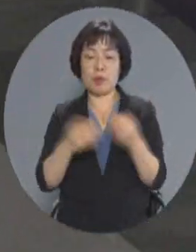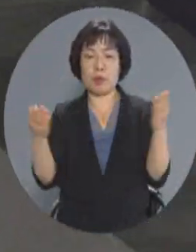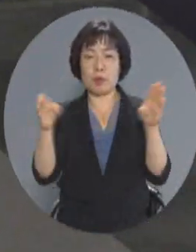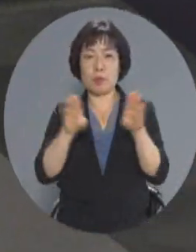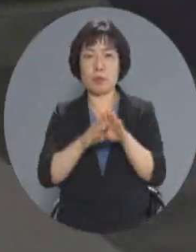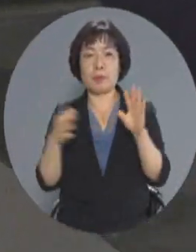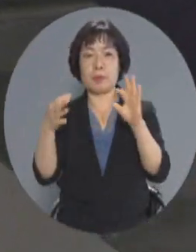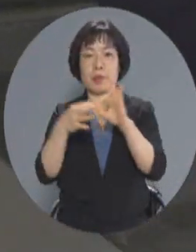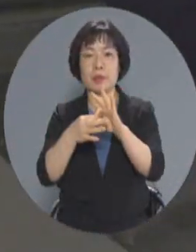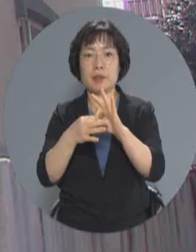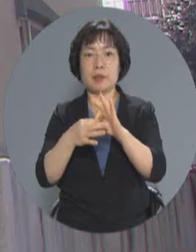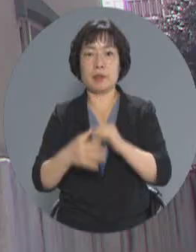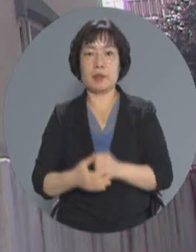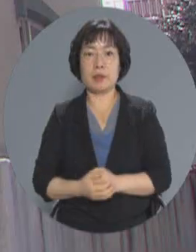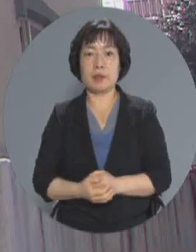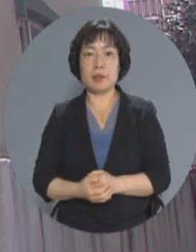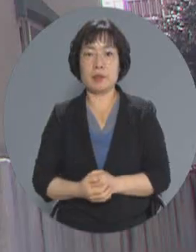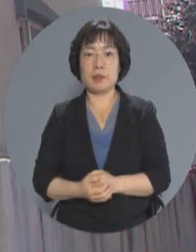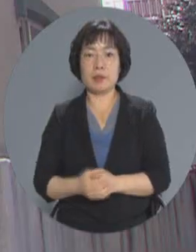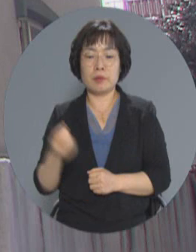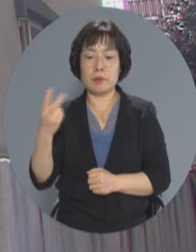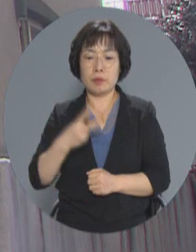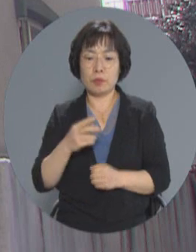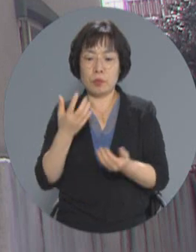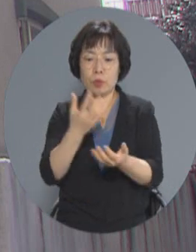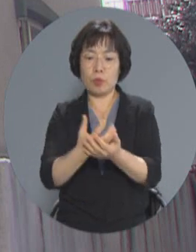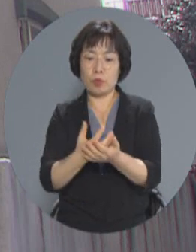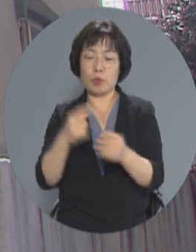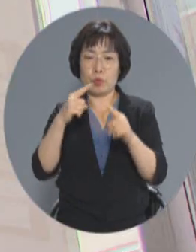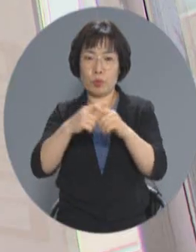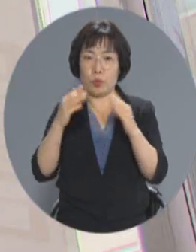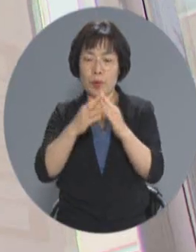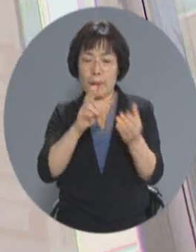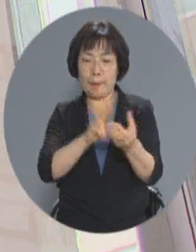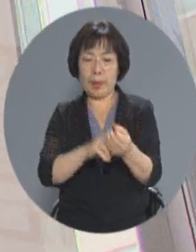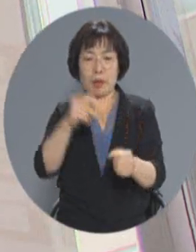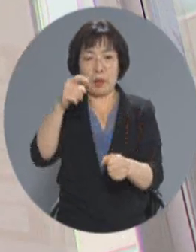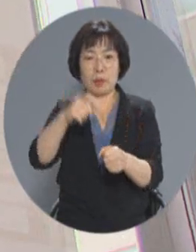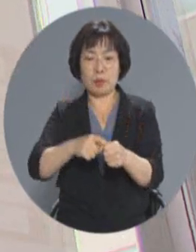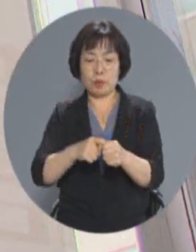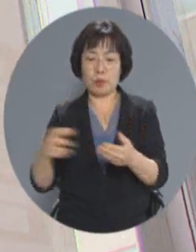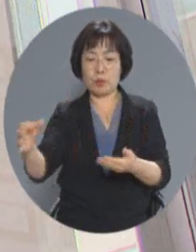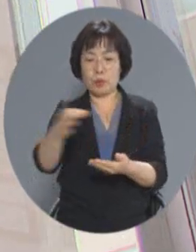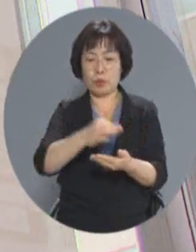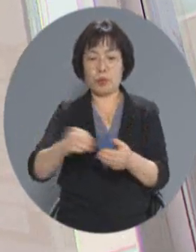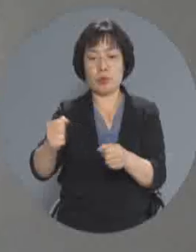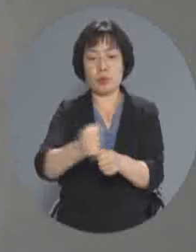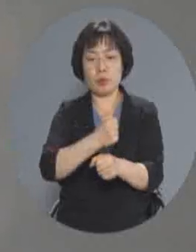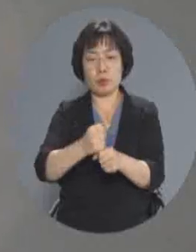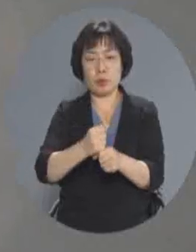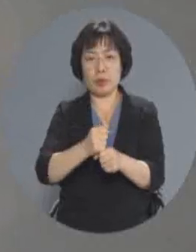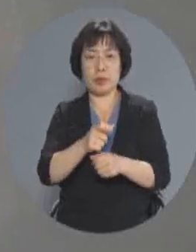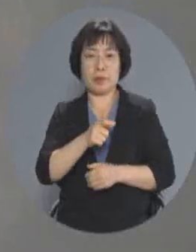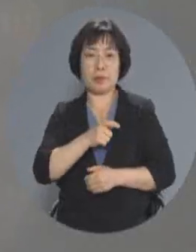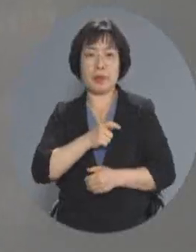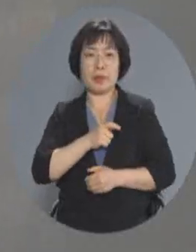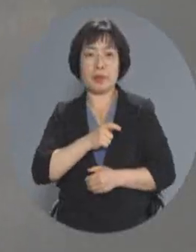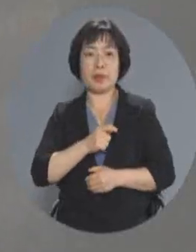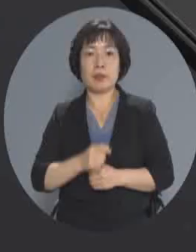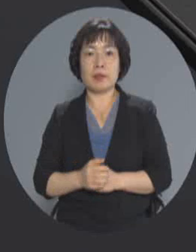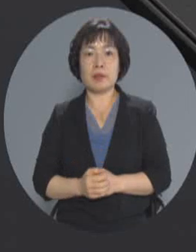출입문은 잠겨 있습니다. 게다가 페이퍼 처치라는 사실을 숨기기 위해 헌금도 조작했다는 의혹이 제기되고